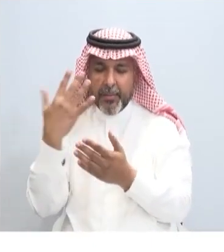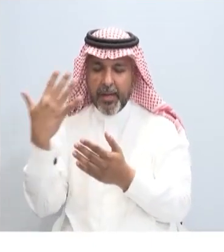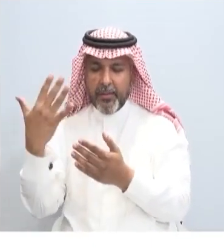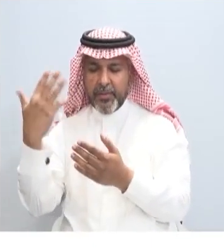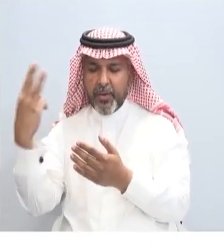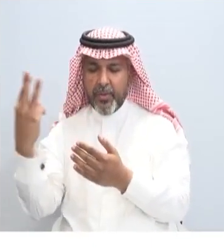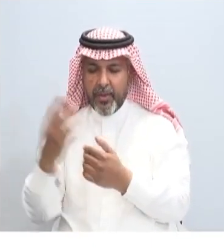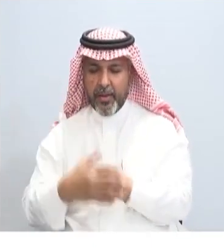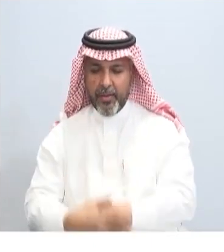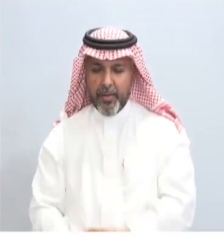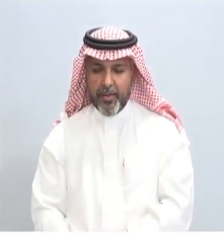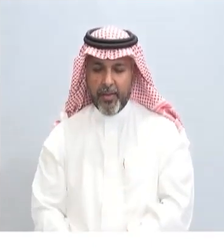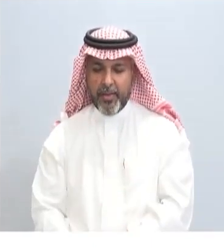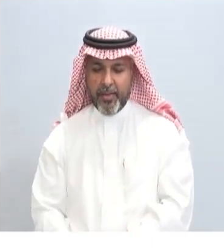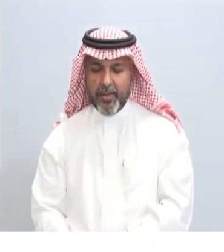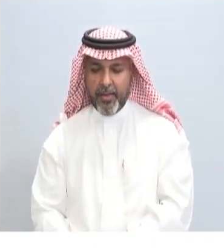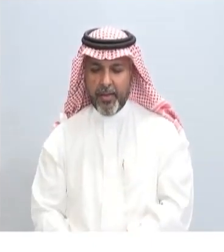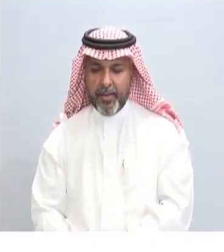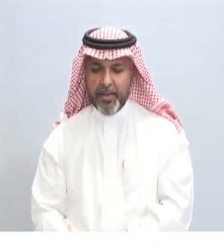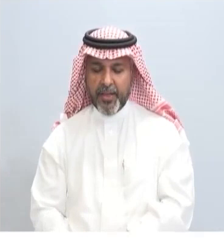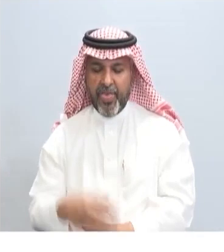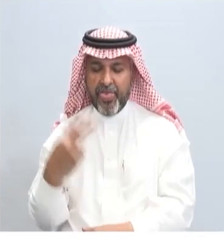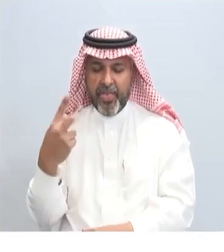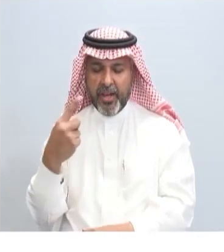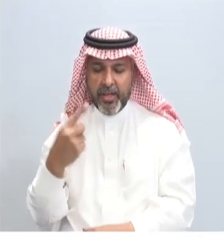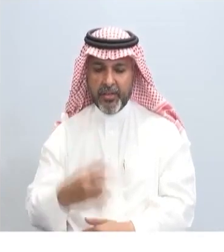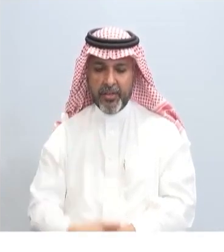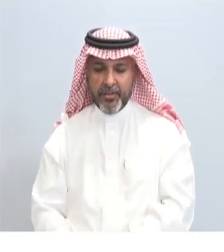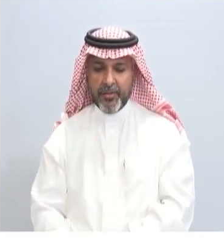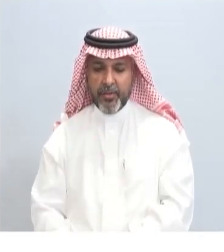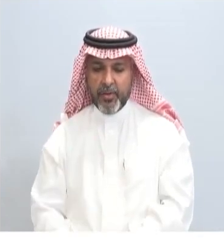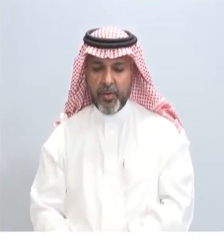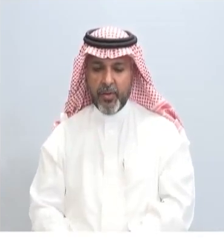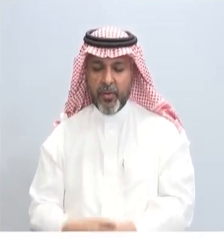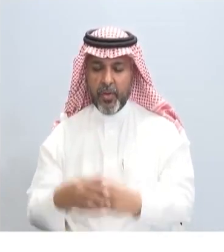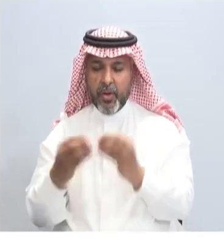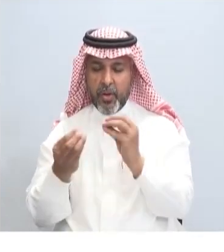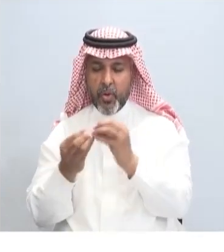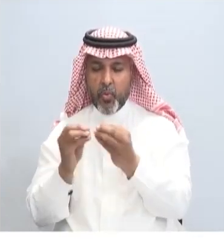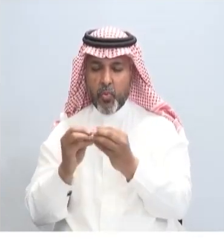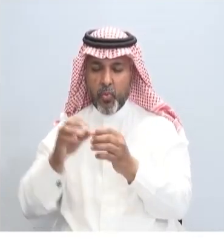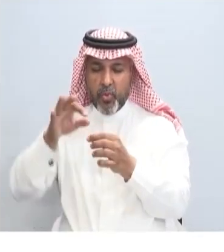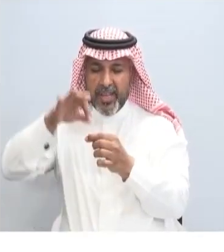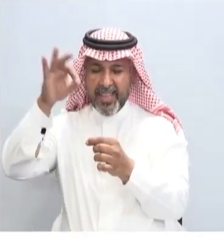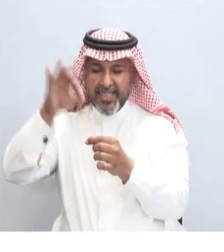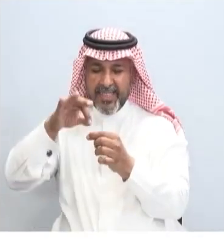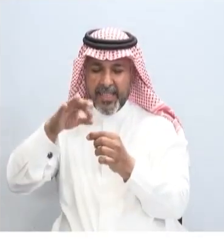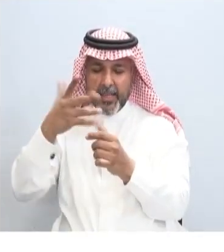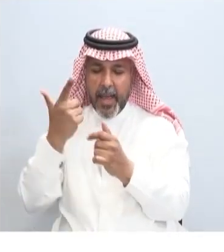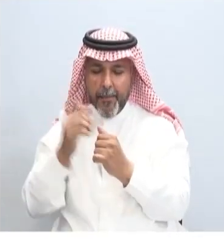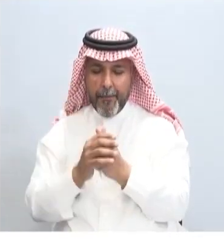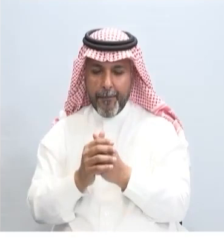4 وخ وثلا هذه عباره عن 12 لوحه من اصل 30 زائدا